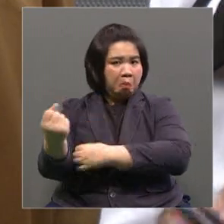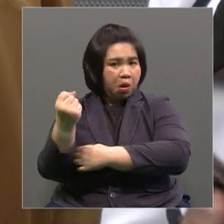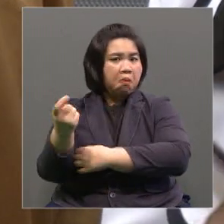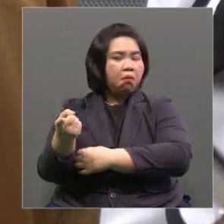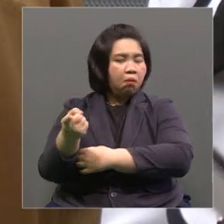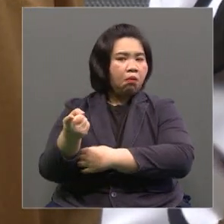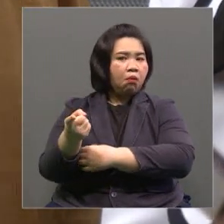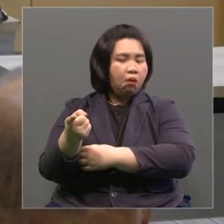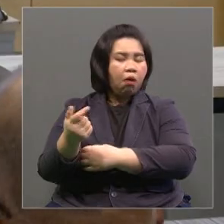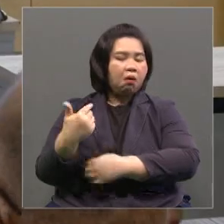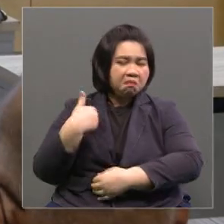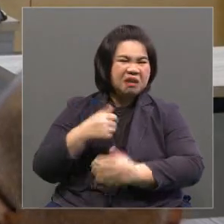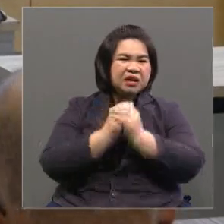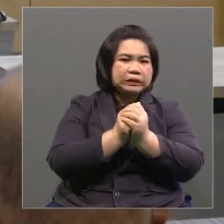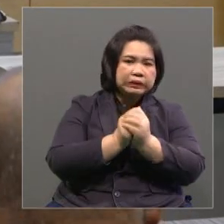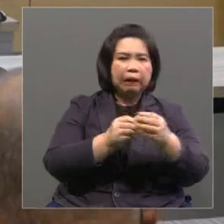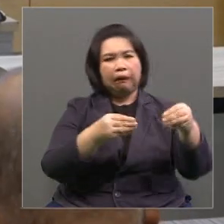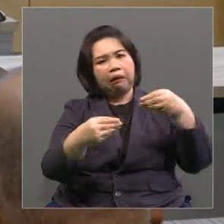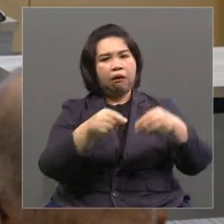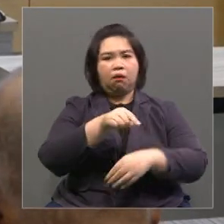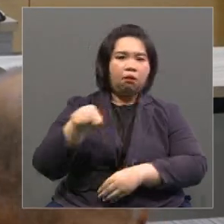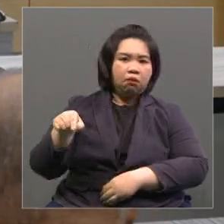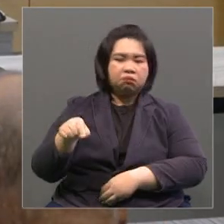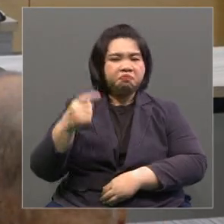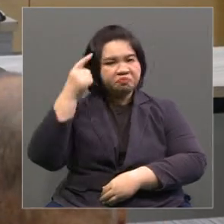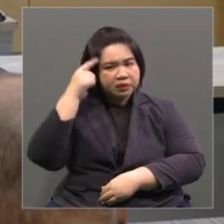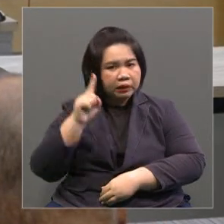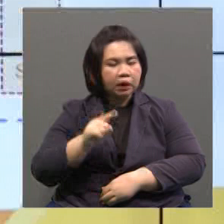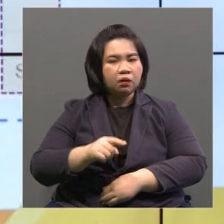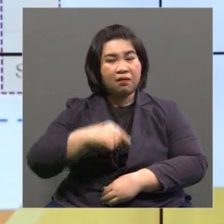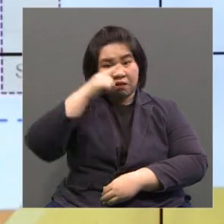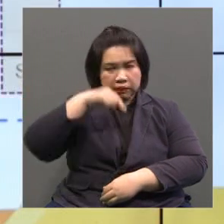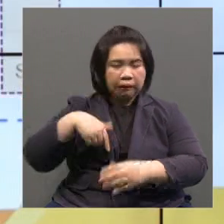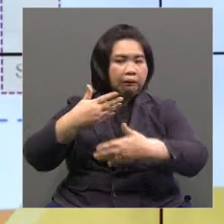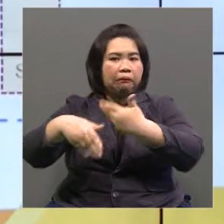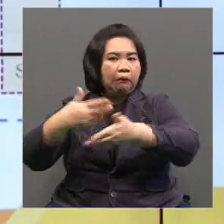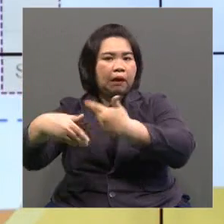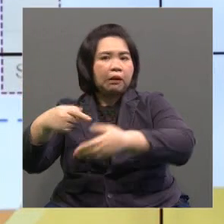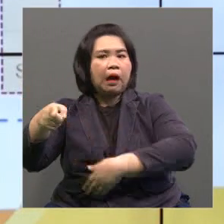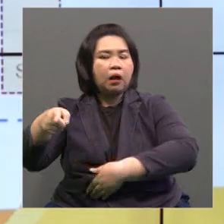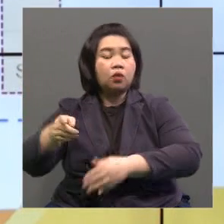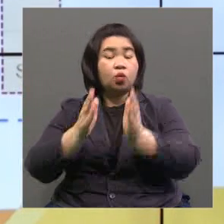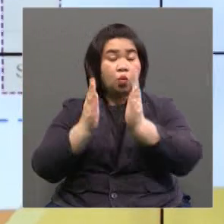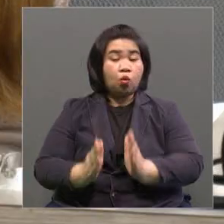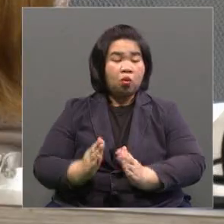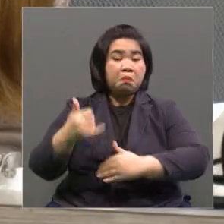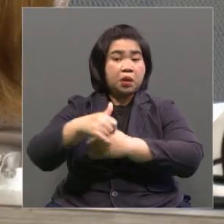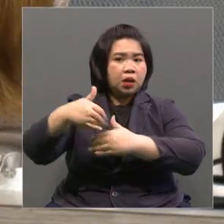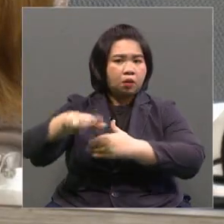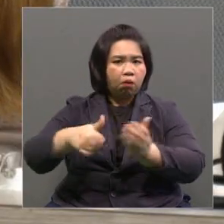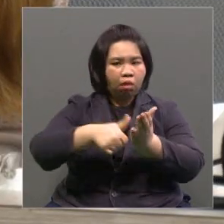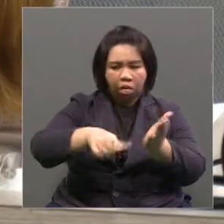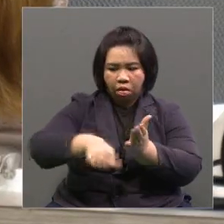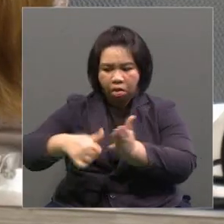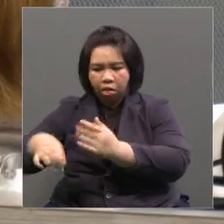และความเปราะบางของเศรษฐกิจจีนทำให้เงินทุนนั้นไหลออกจากตลาดหุ้นในภูมิภาคเอเชียโดยผู้ลงทุนต่างประเทศขายหุ้นไทย